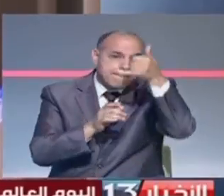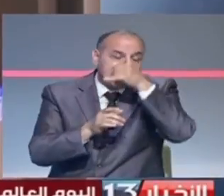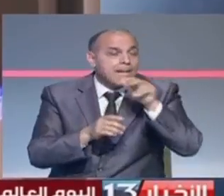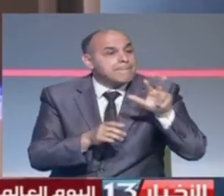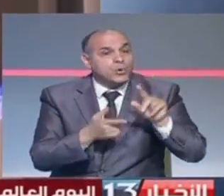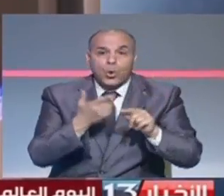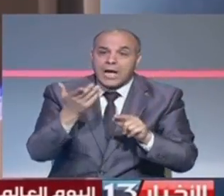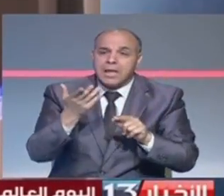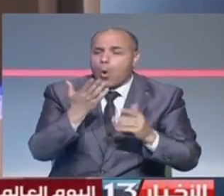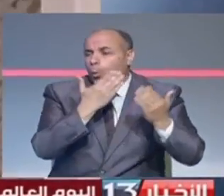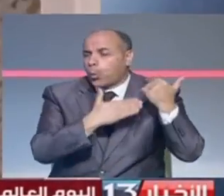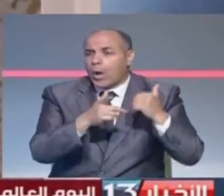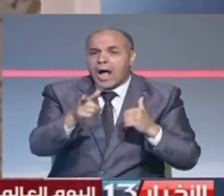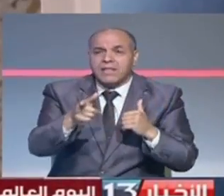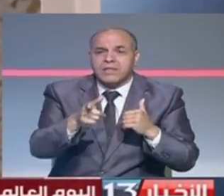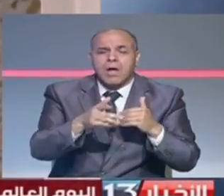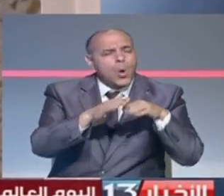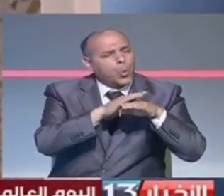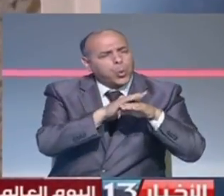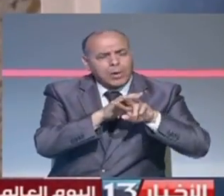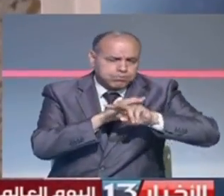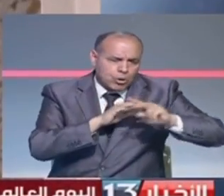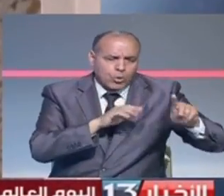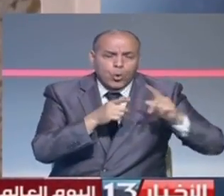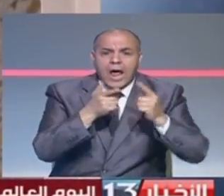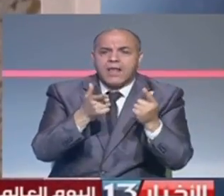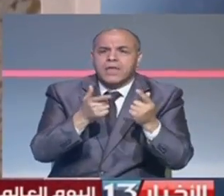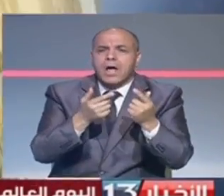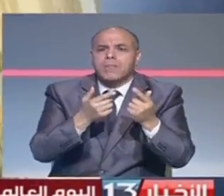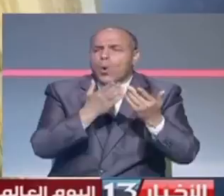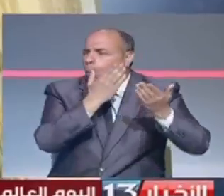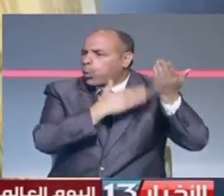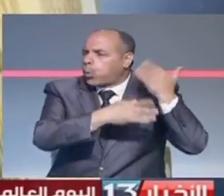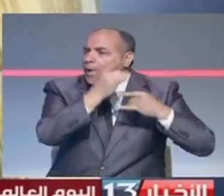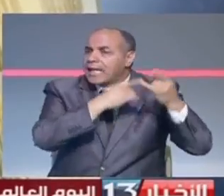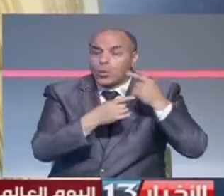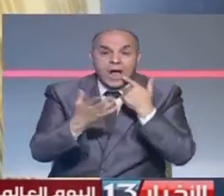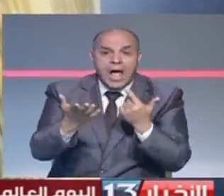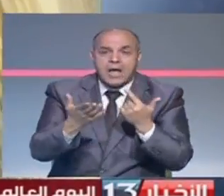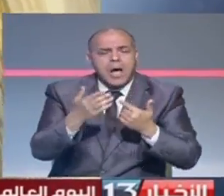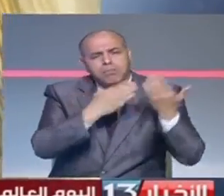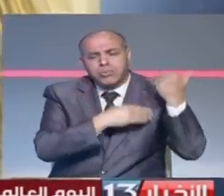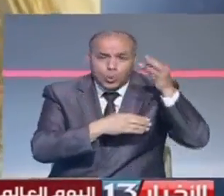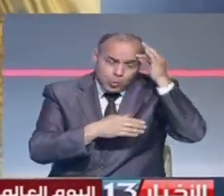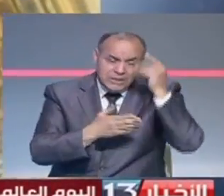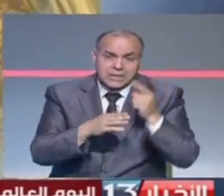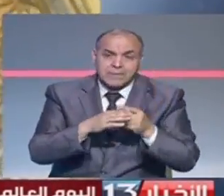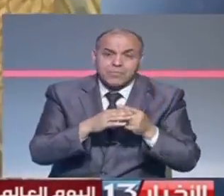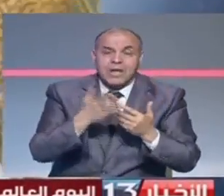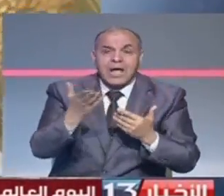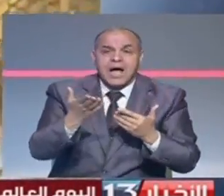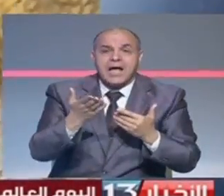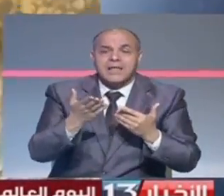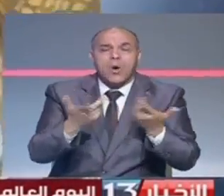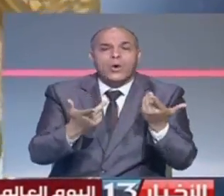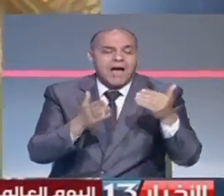هذا المعلم الذي التميز على مخزون متعدده بتعدد الحقب التاريخيه التي مرت بها تونس يقع بالقصر